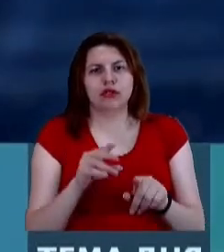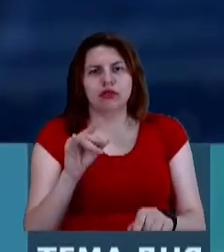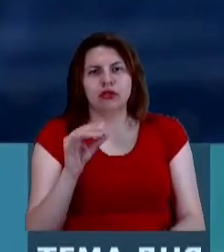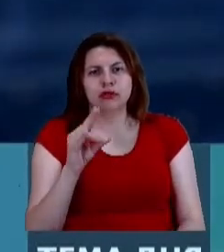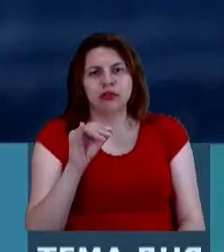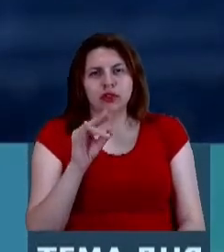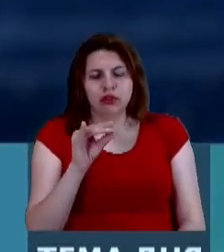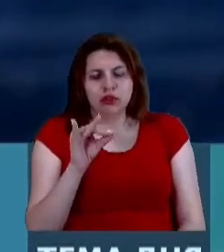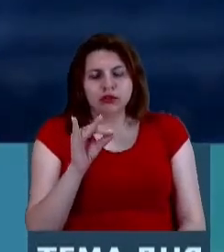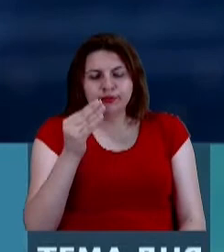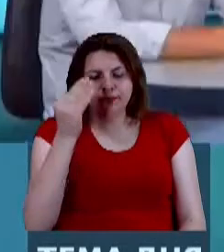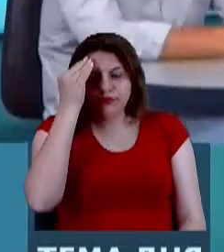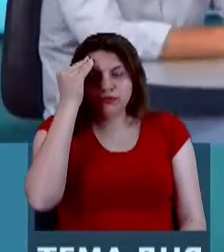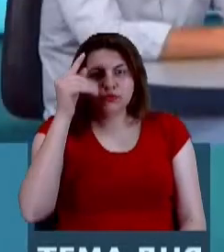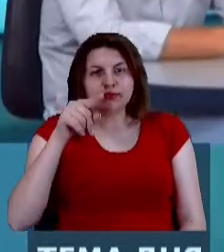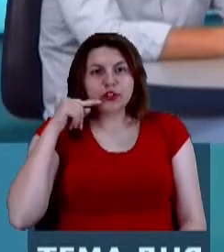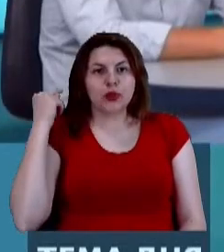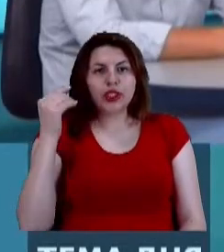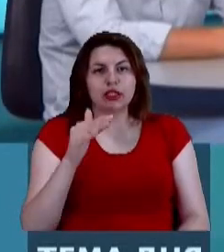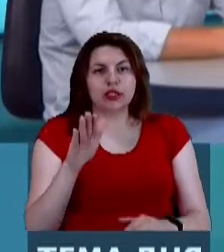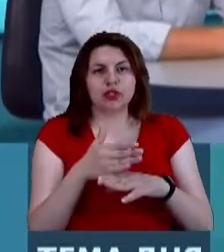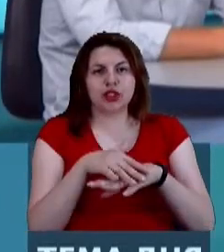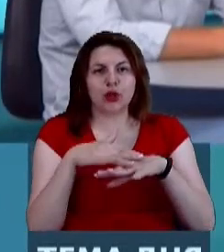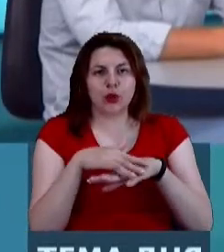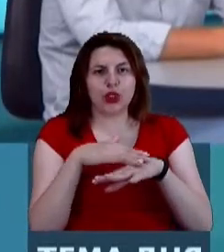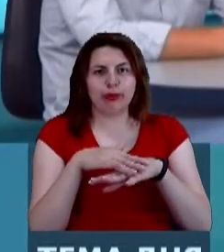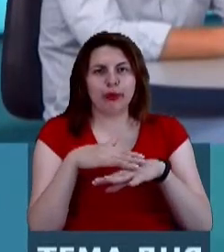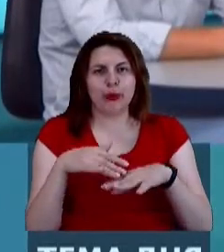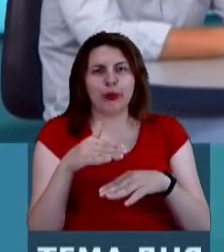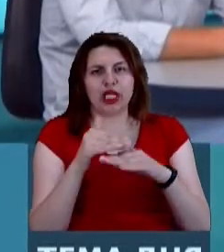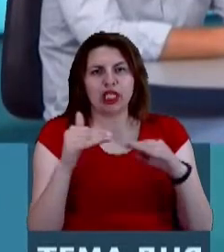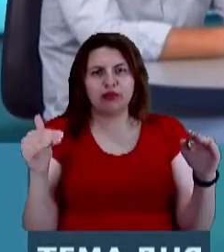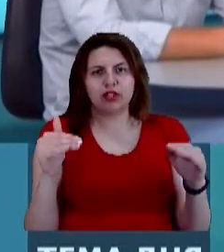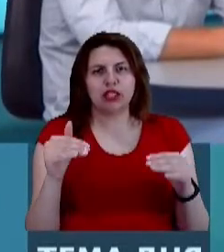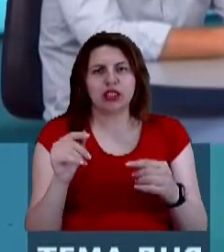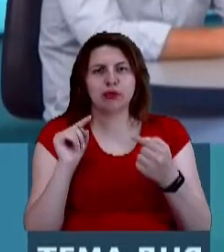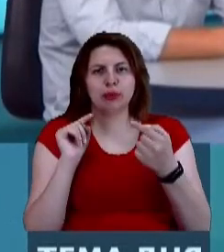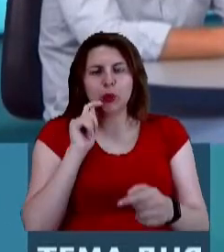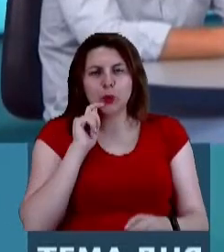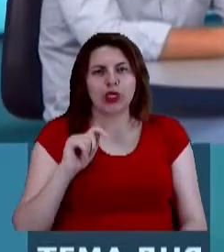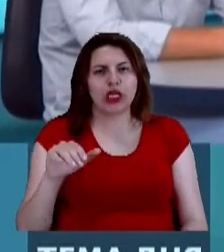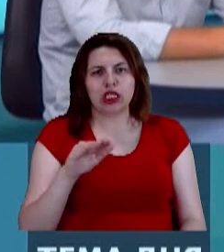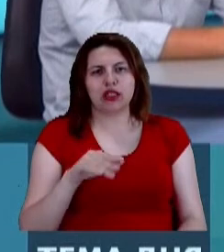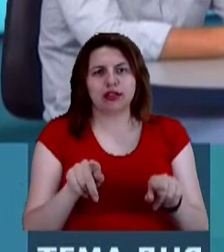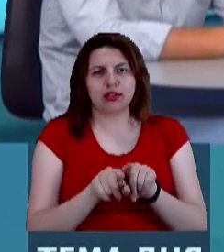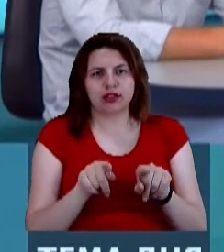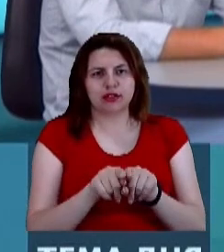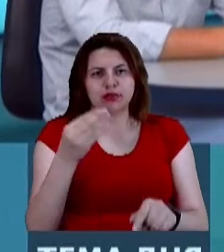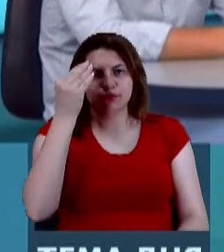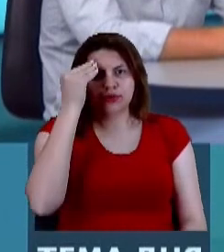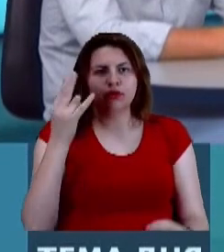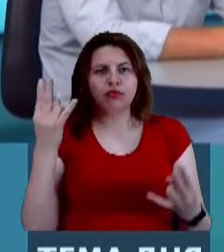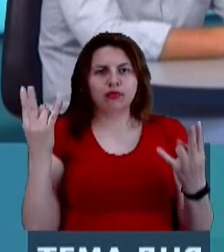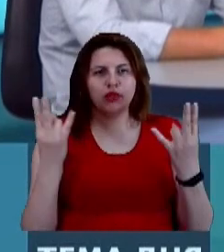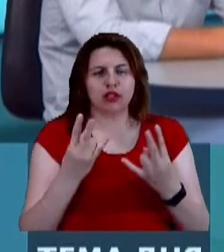точку зору Росії на міжнародному рівні і ведуть певну дезінформацію проти України таким чином. На ваш погляд, чи варто йти Україні таким